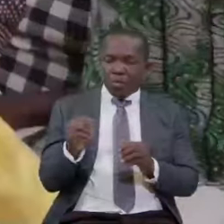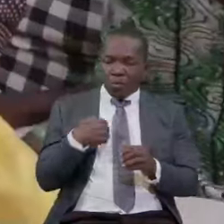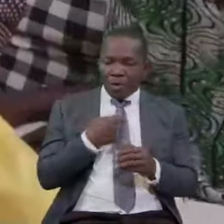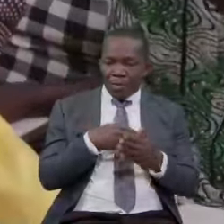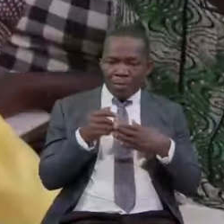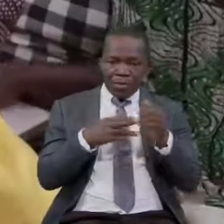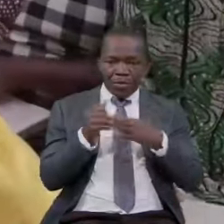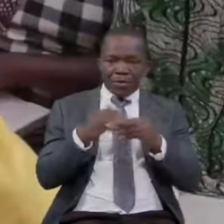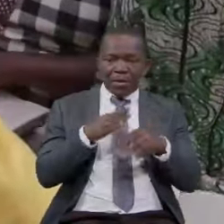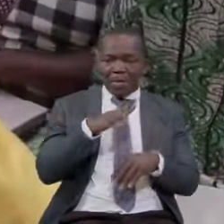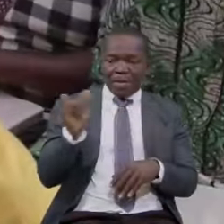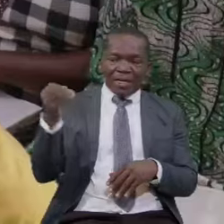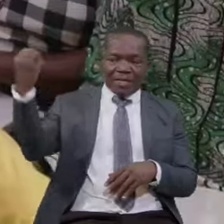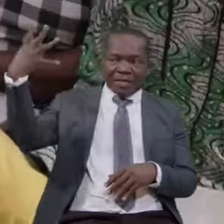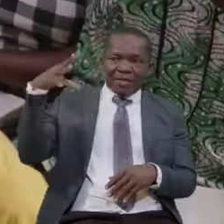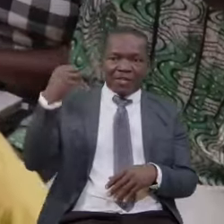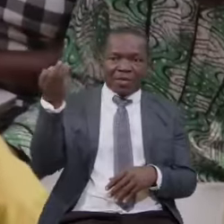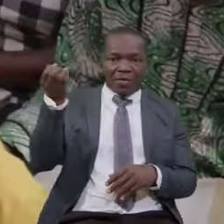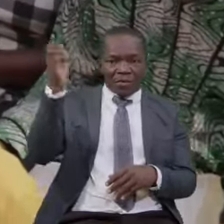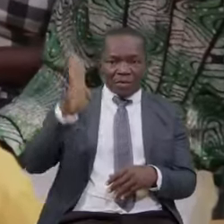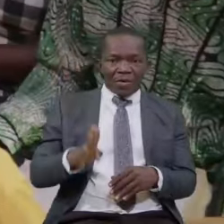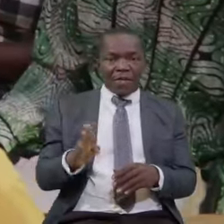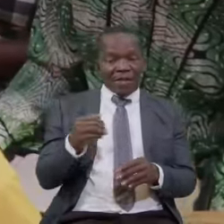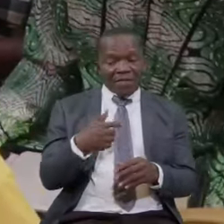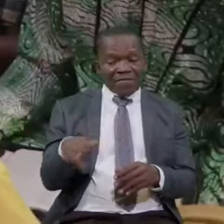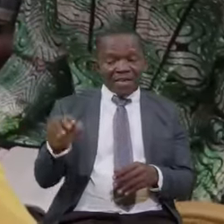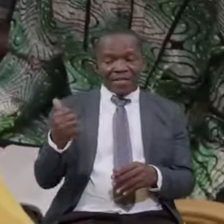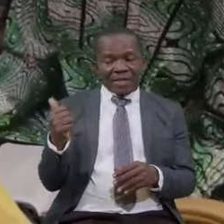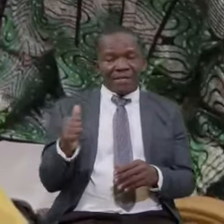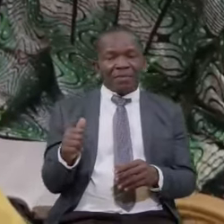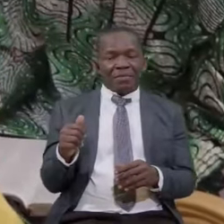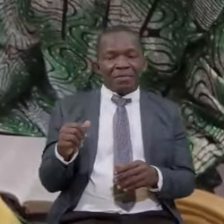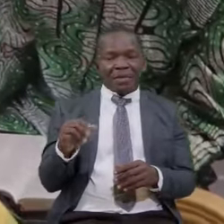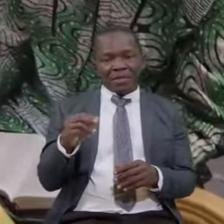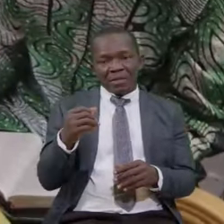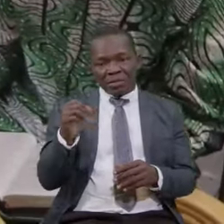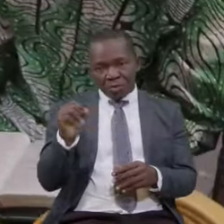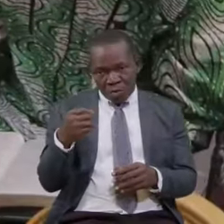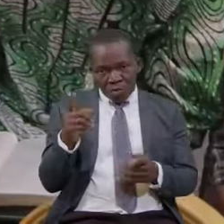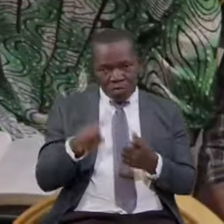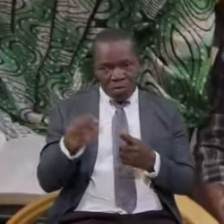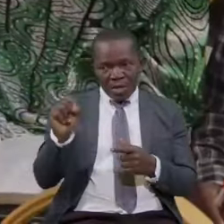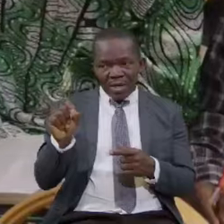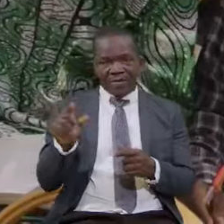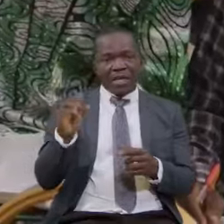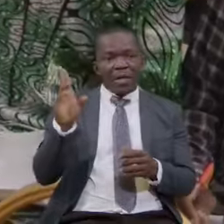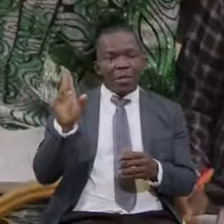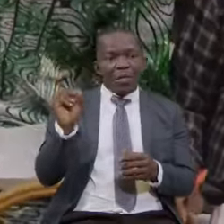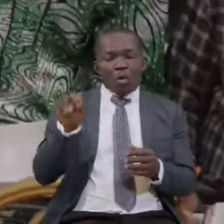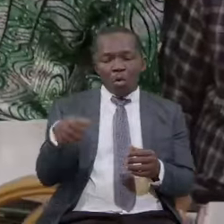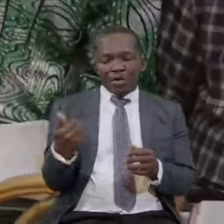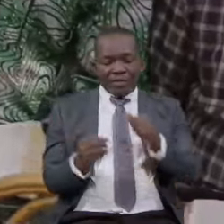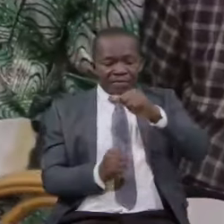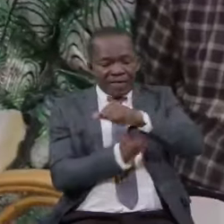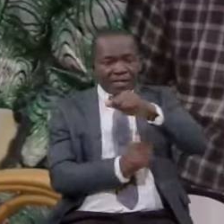11 verset 11 car personne ne peut poser un notre fondement que celui qui est qui a été posé